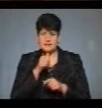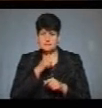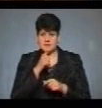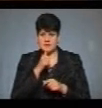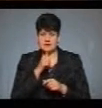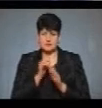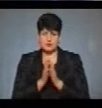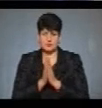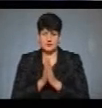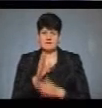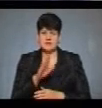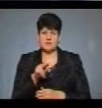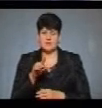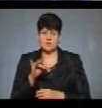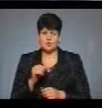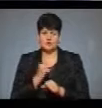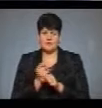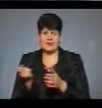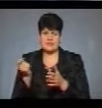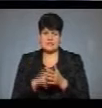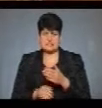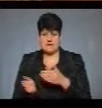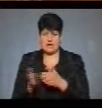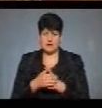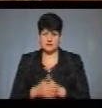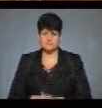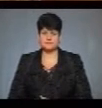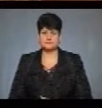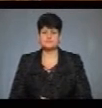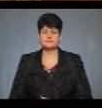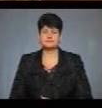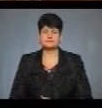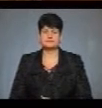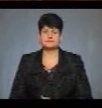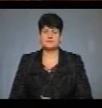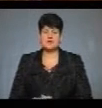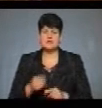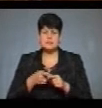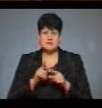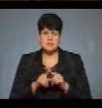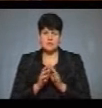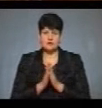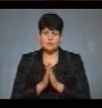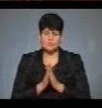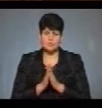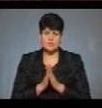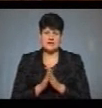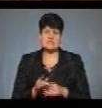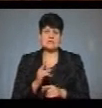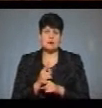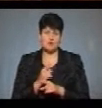за клопотанням Василя Притули зробили закритим. Хвалила клопотання представника потерпілих Притули